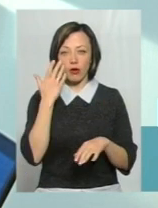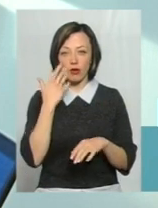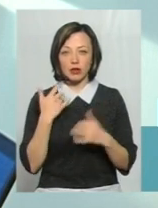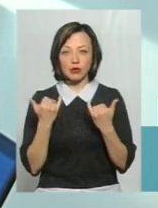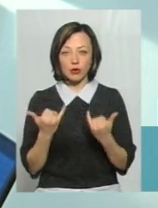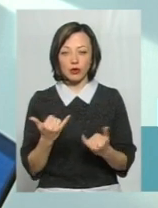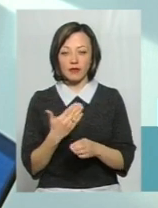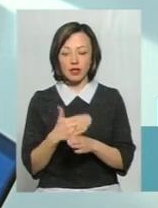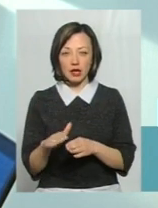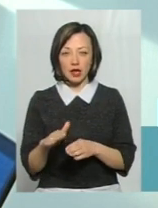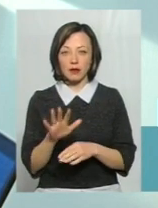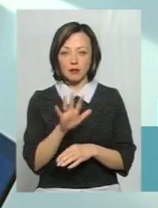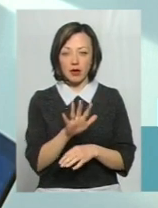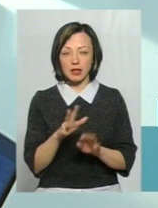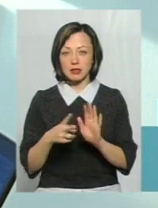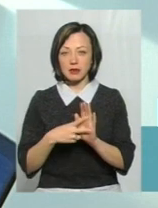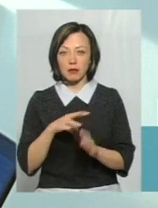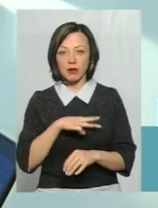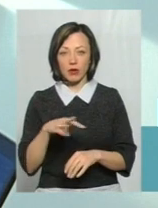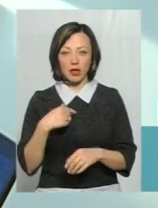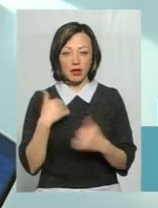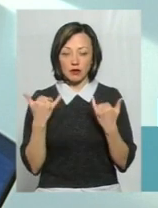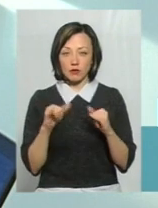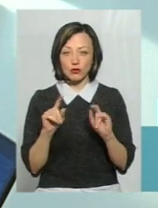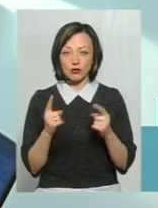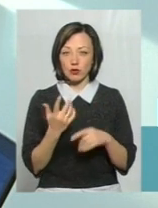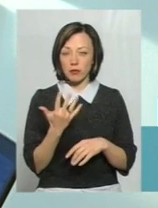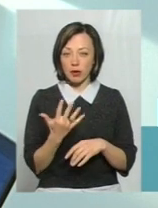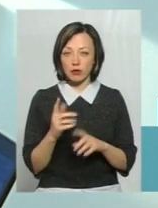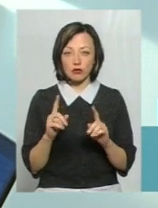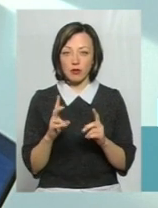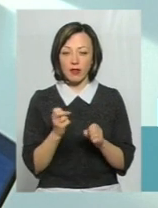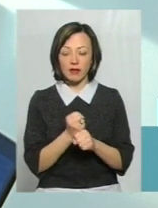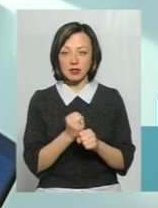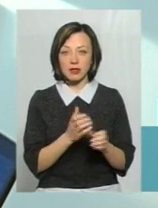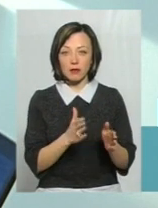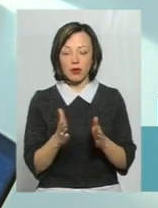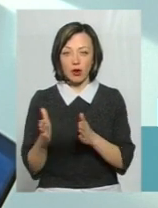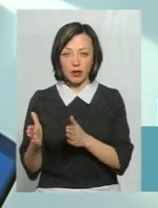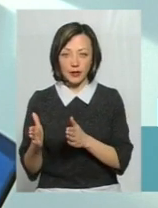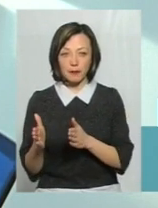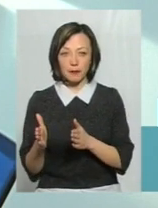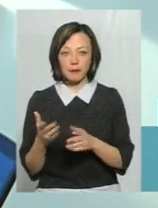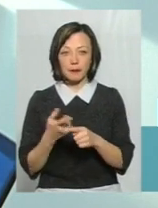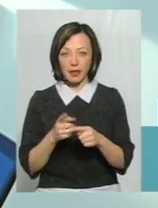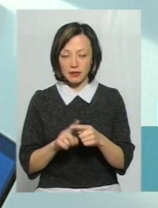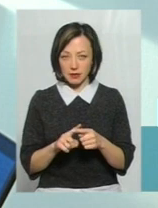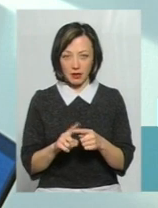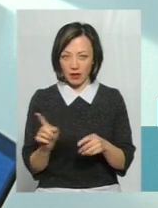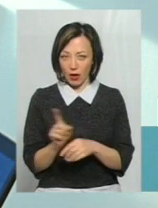сьогодні виділяється цих 5 чи 7 мільйонів, я теж дивуюся, чому тільки 5 і чому не навести там належний порядок. Хіба це нормально,